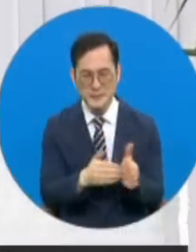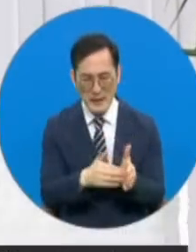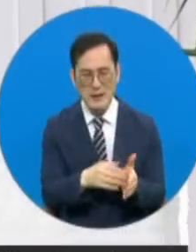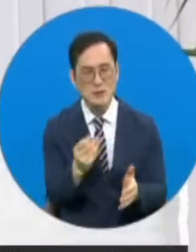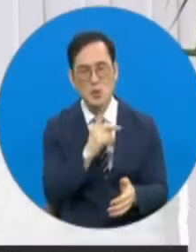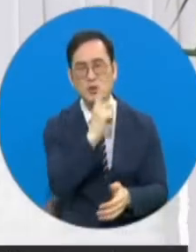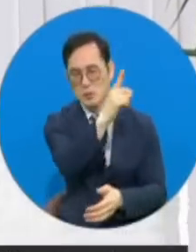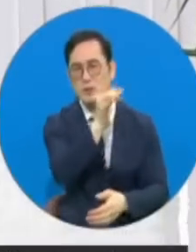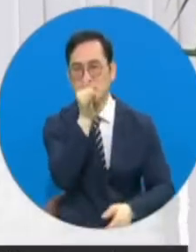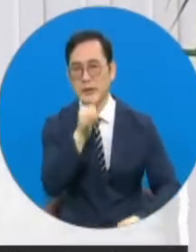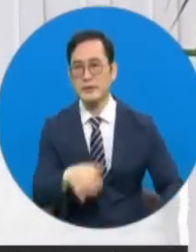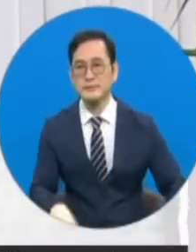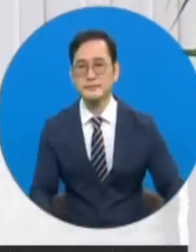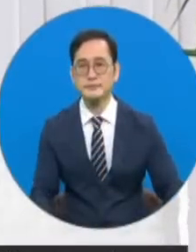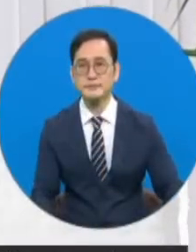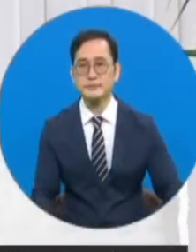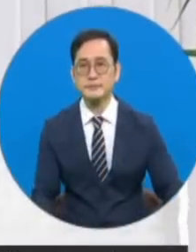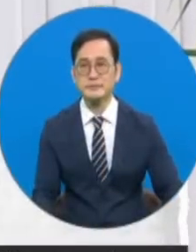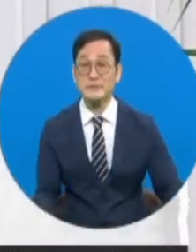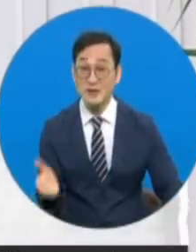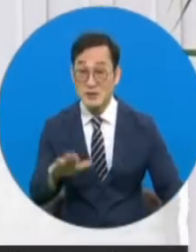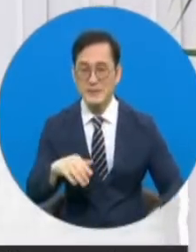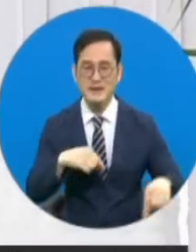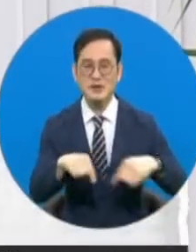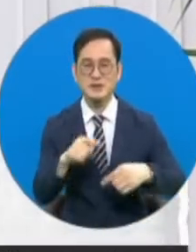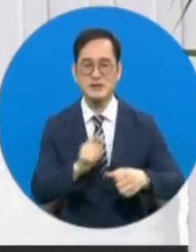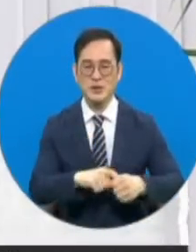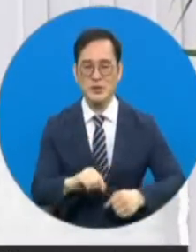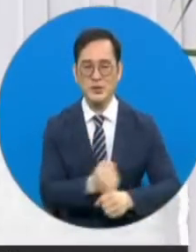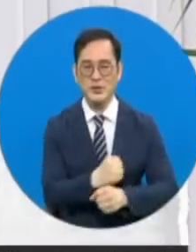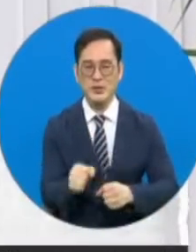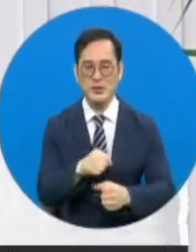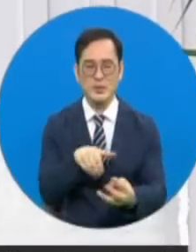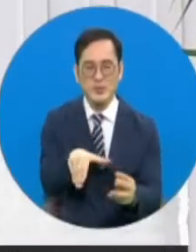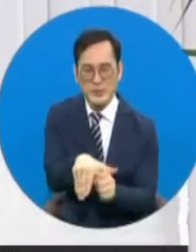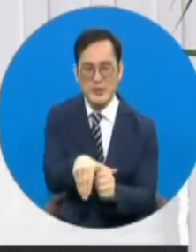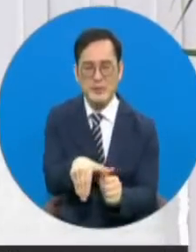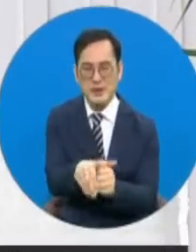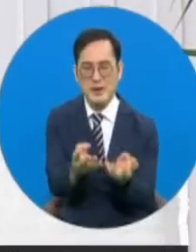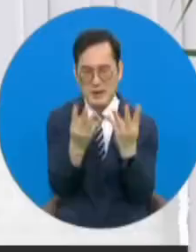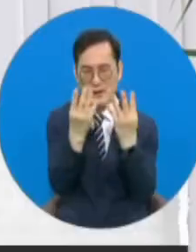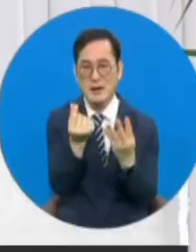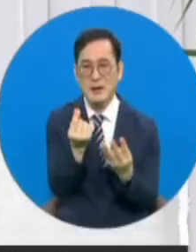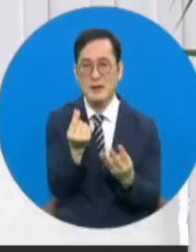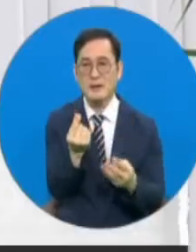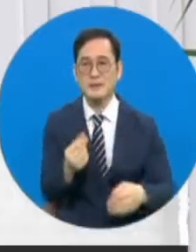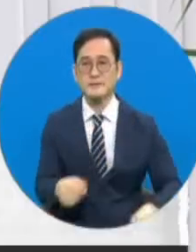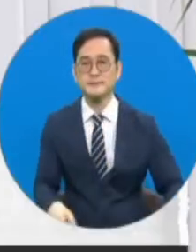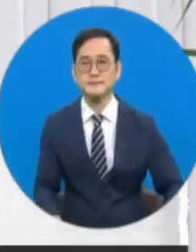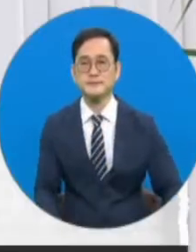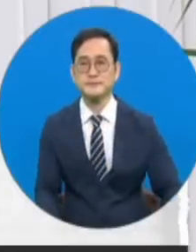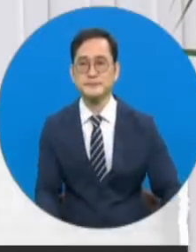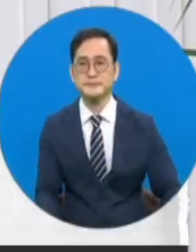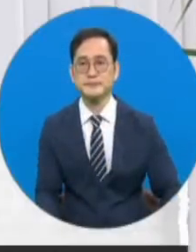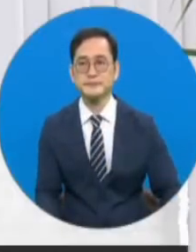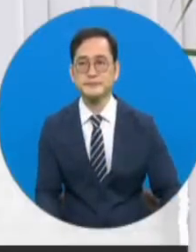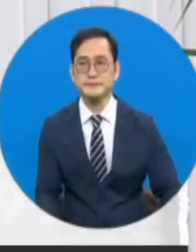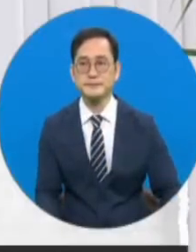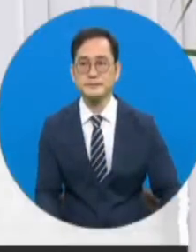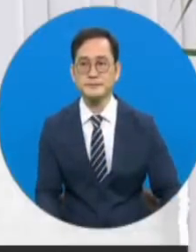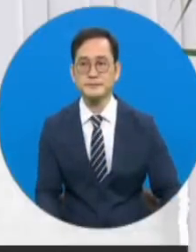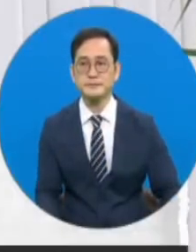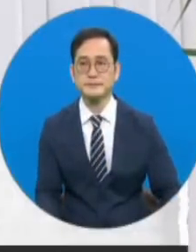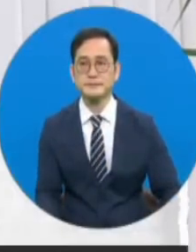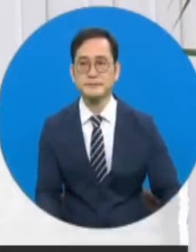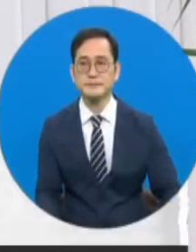이것 또한 사실 정치적 규소의 영향이 있을 것이라고는 추정을 하고 있는데요 그래도 재판 가기 전까지 저희도 이것은